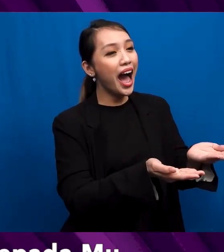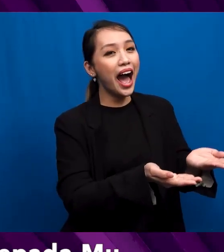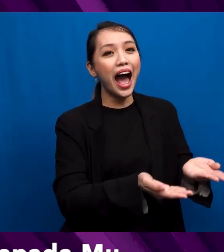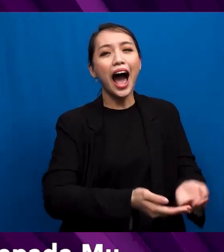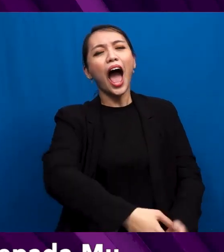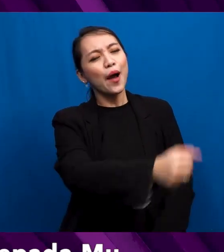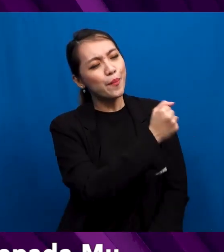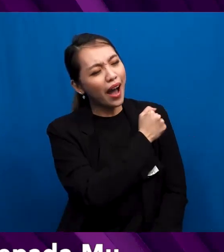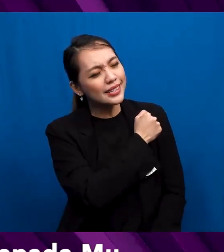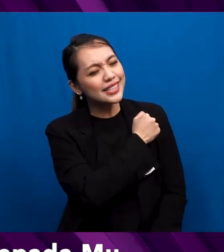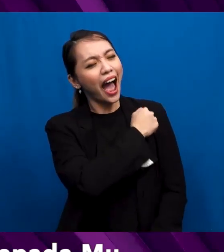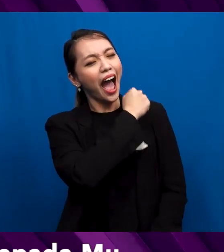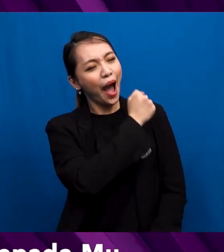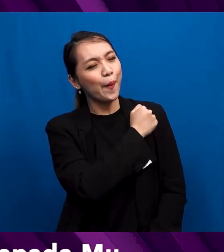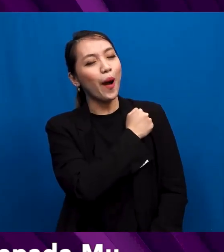membawa